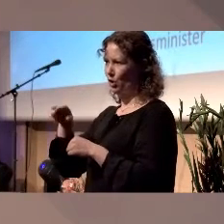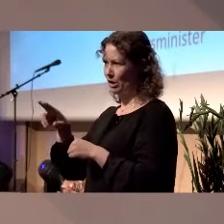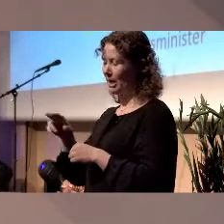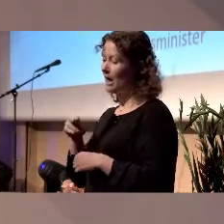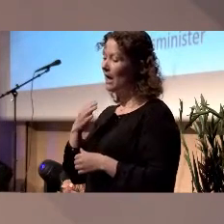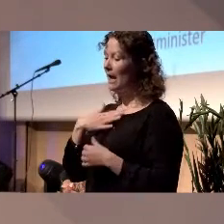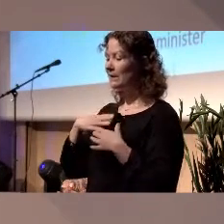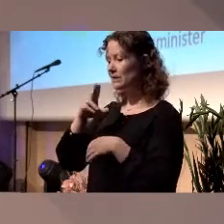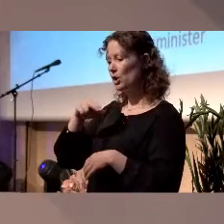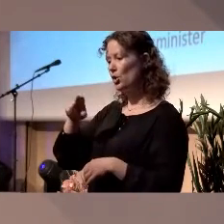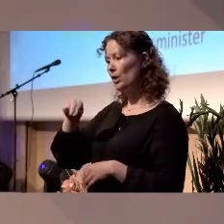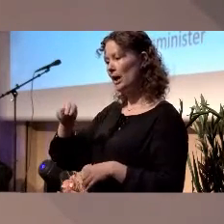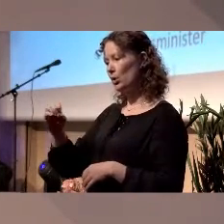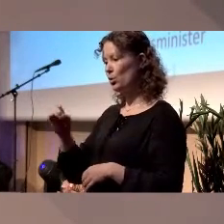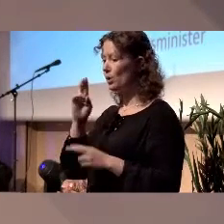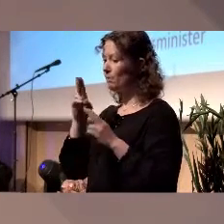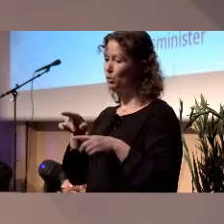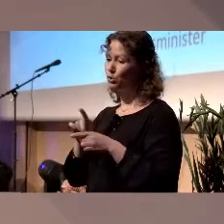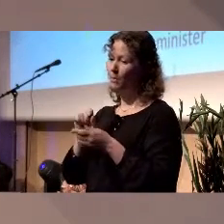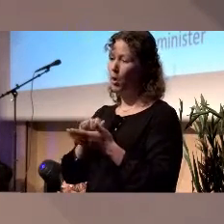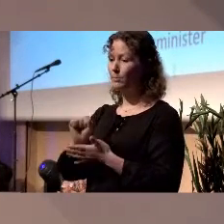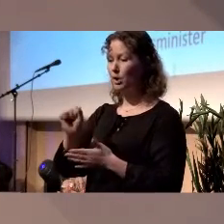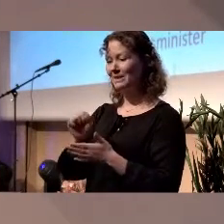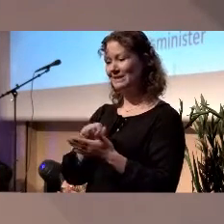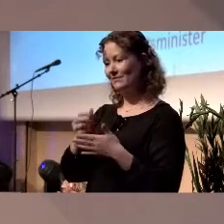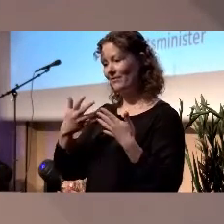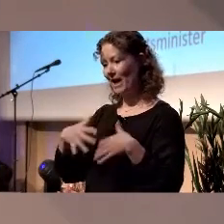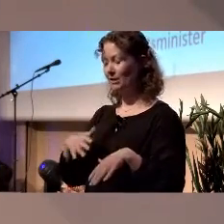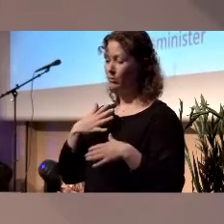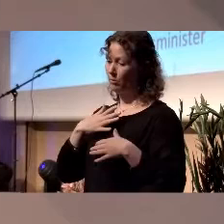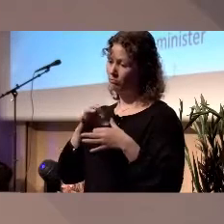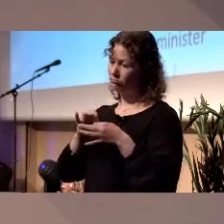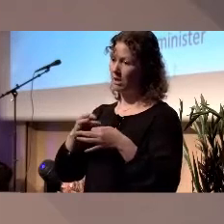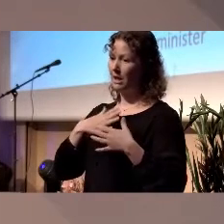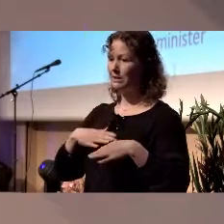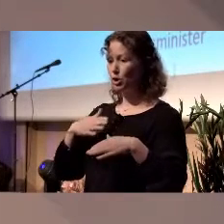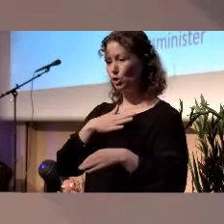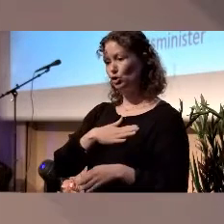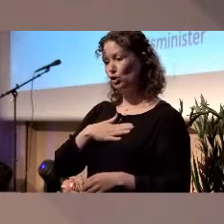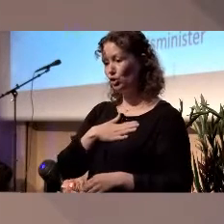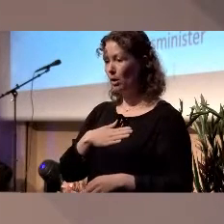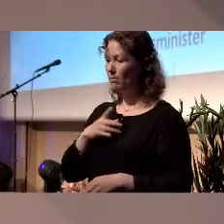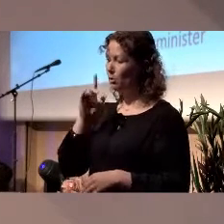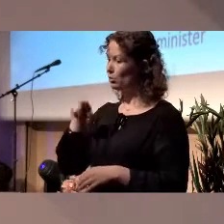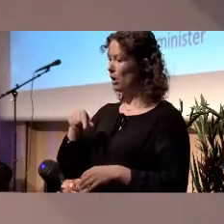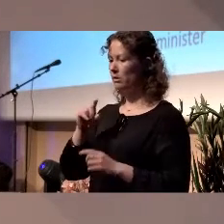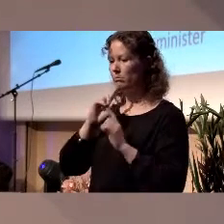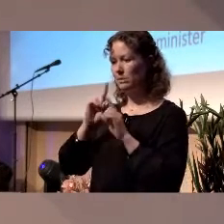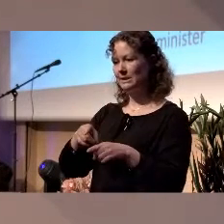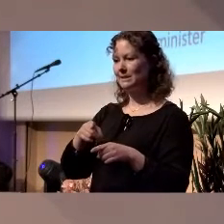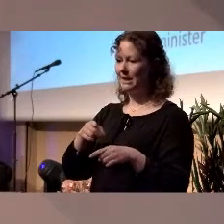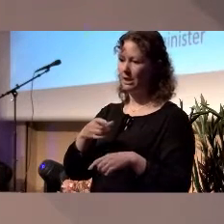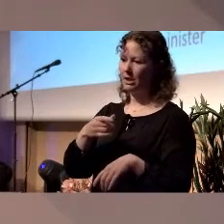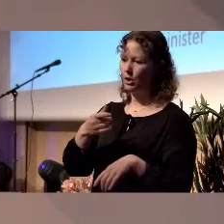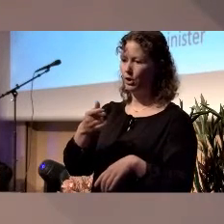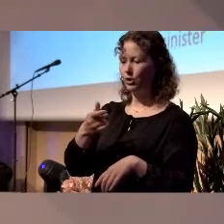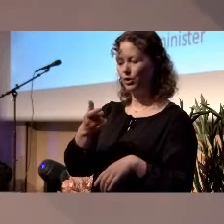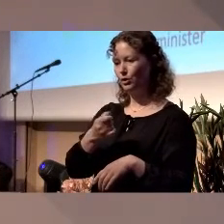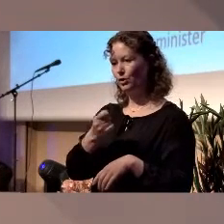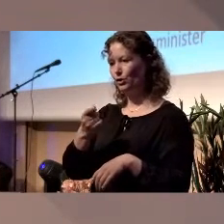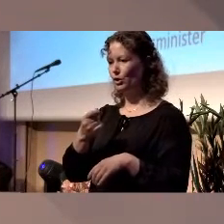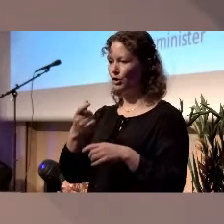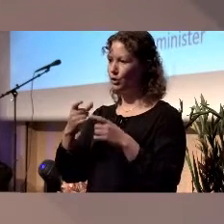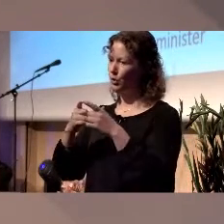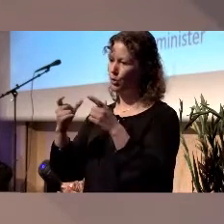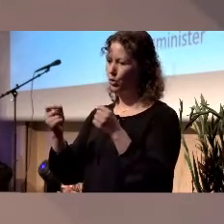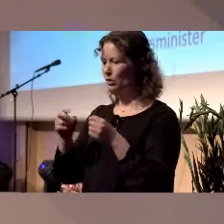Helsenorge.no kan brukes både som oppslagsverk om helse og sykdom, og man kan gjøre alt fra å bestille trygdekort for oversikt over